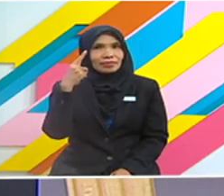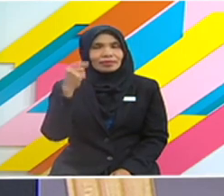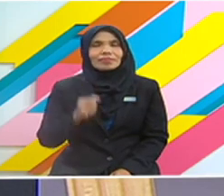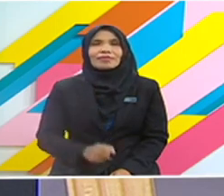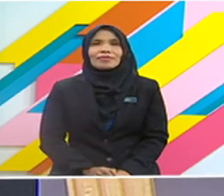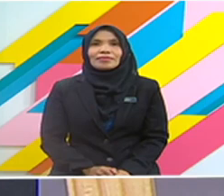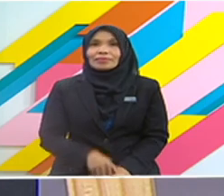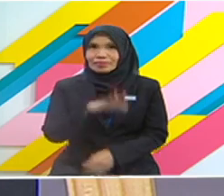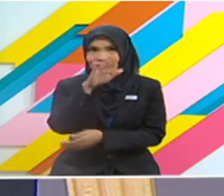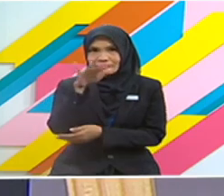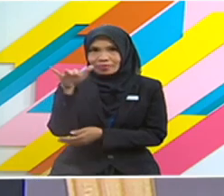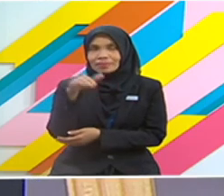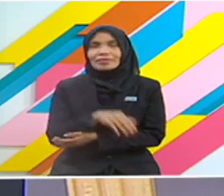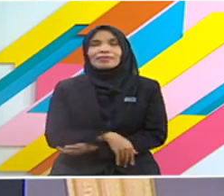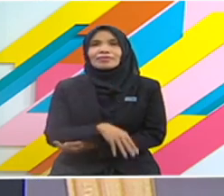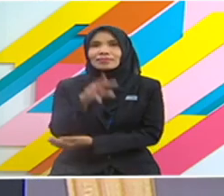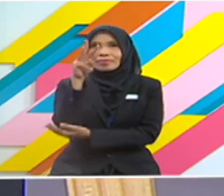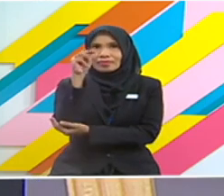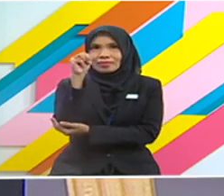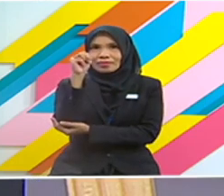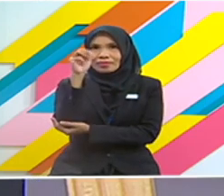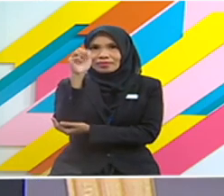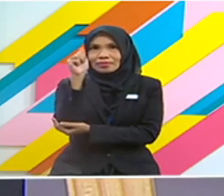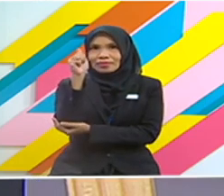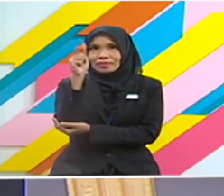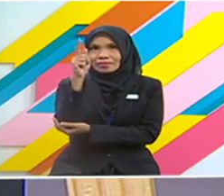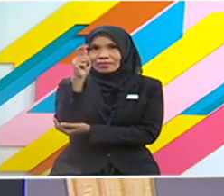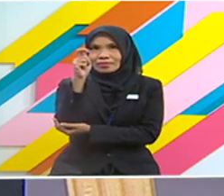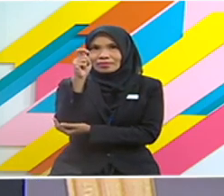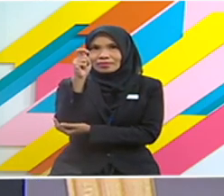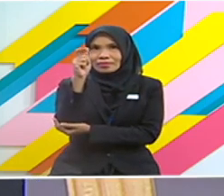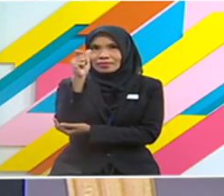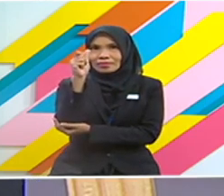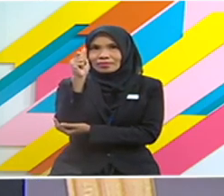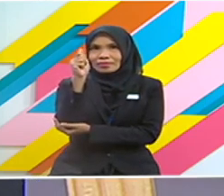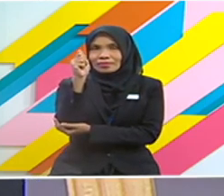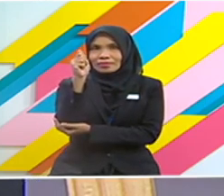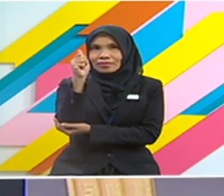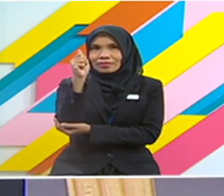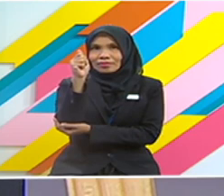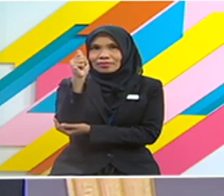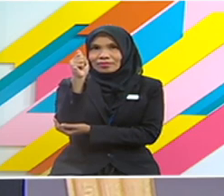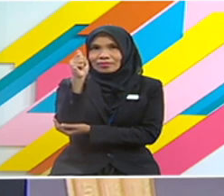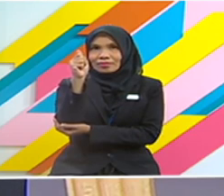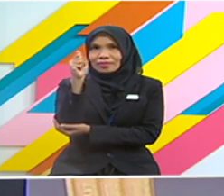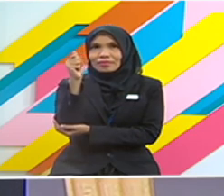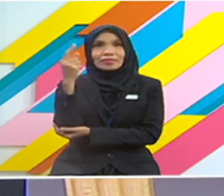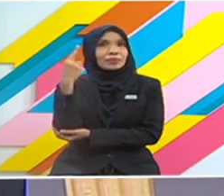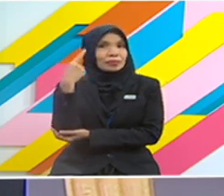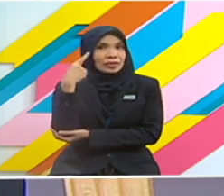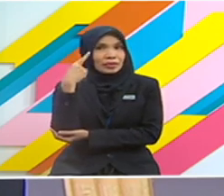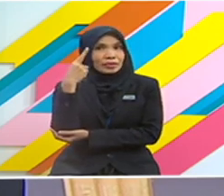Okey, eja mata macam mana? M A T. T. A. A.